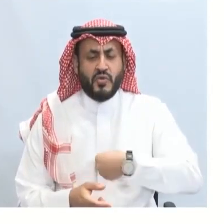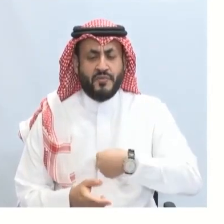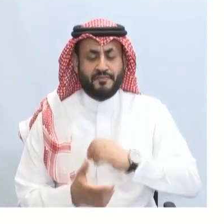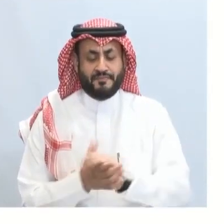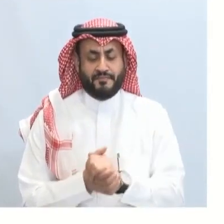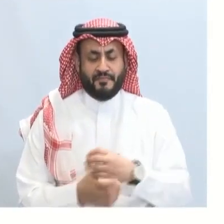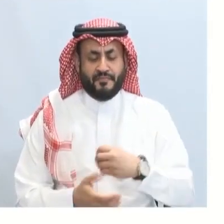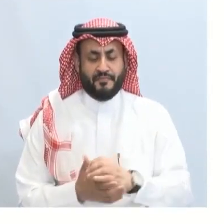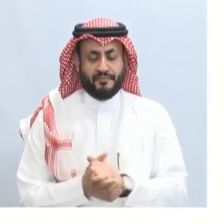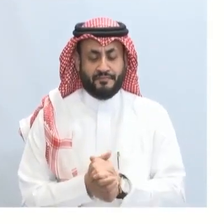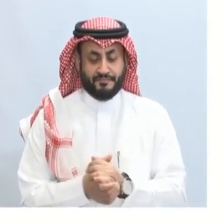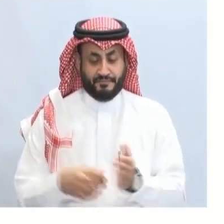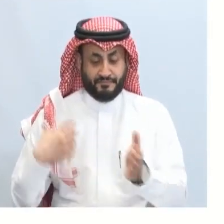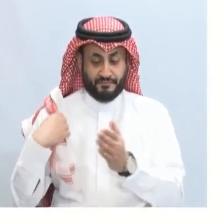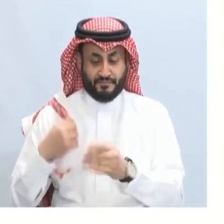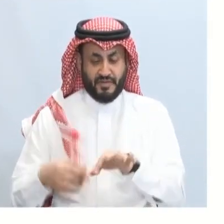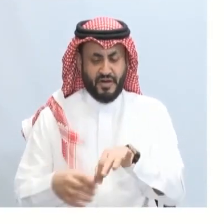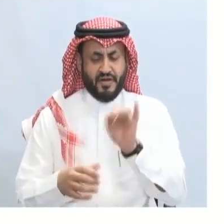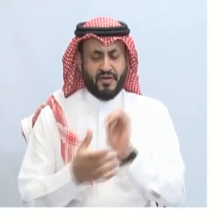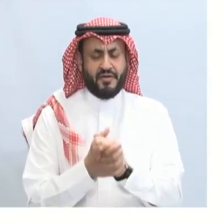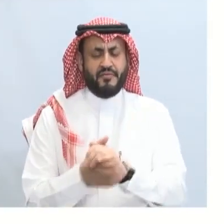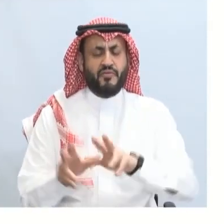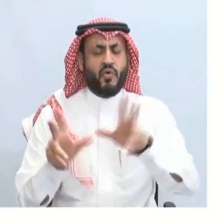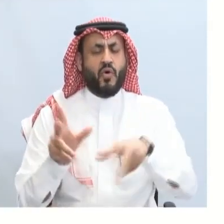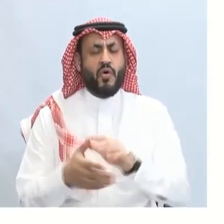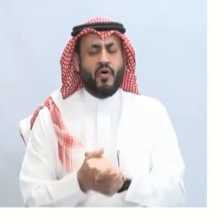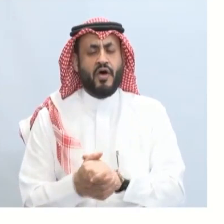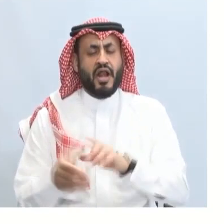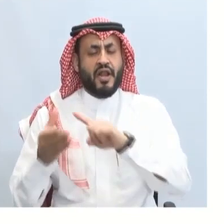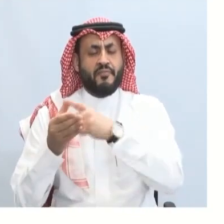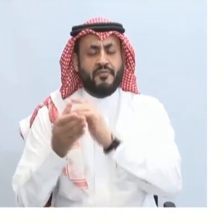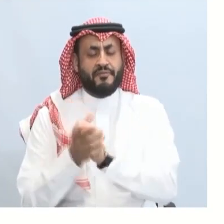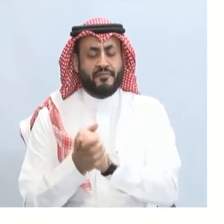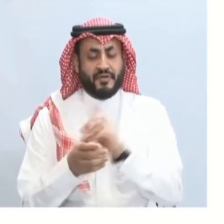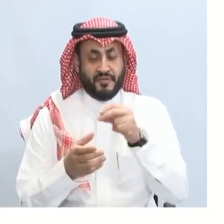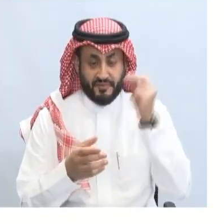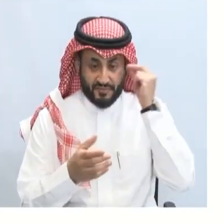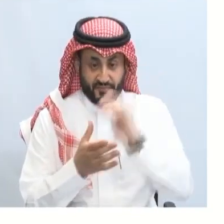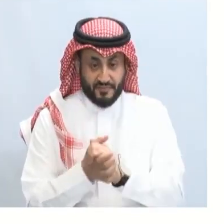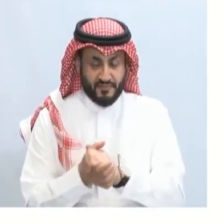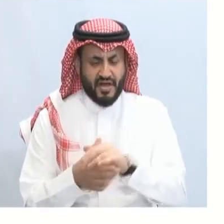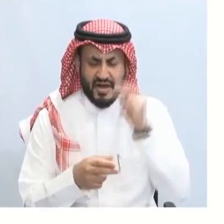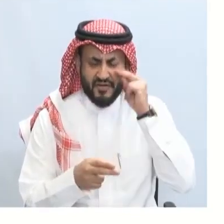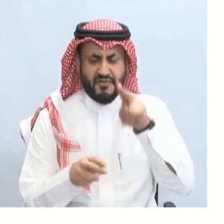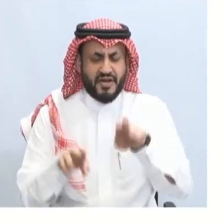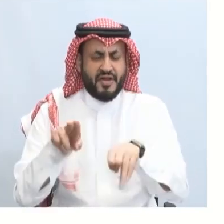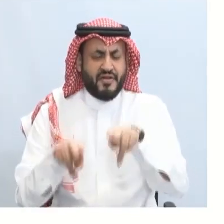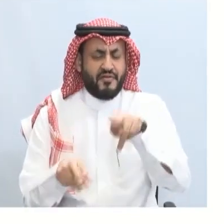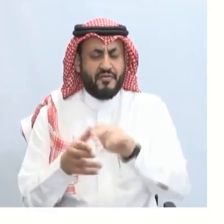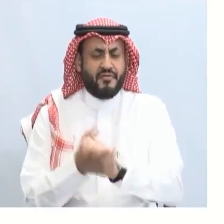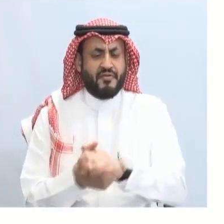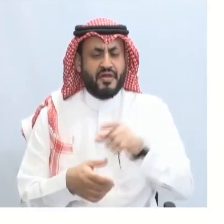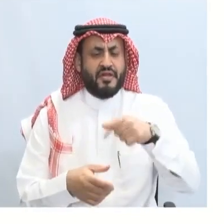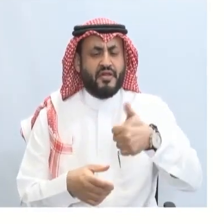في الصدور وميزه به عن سائر المخلوقات حتى يتمكن من التمييز بين الخير